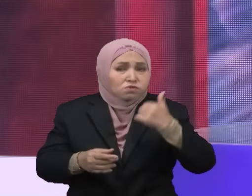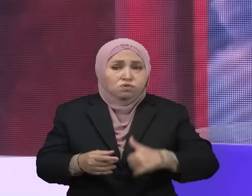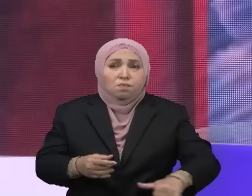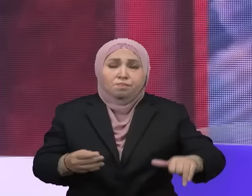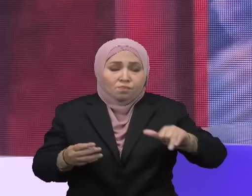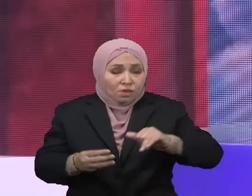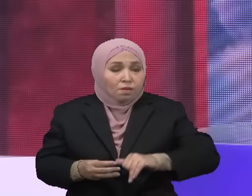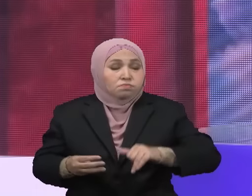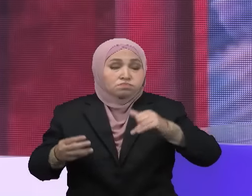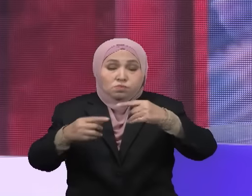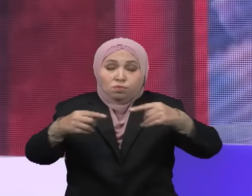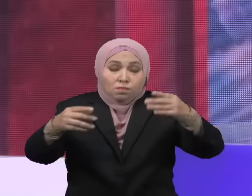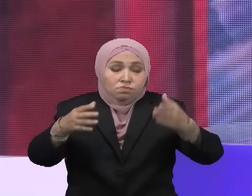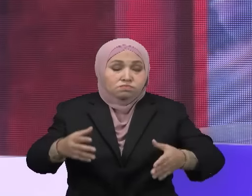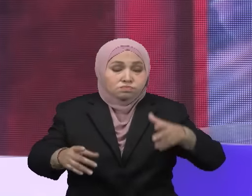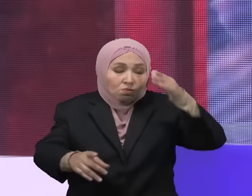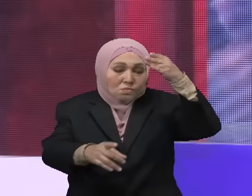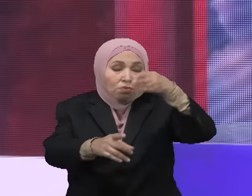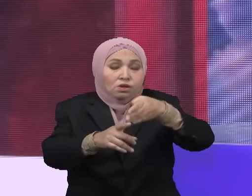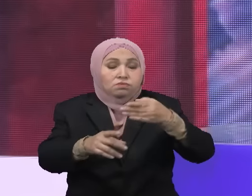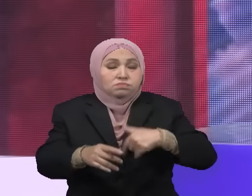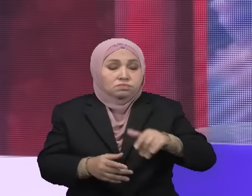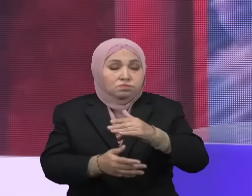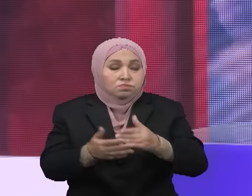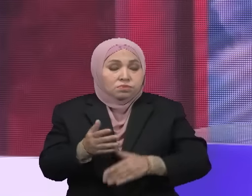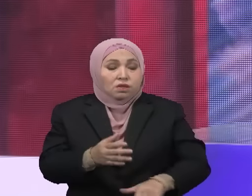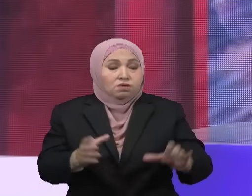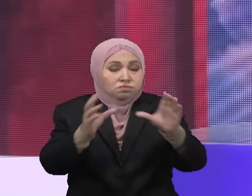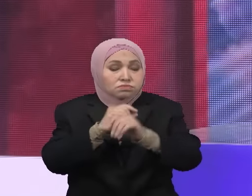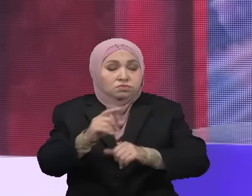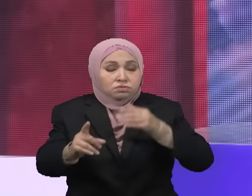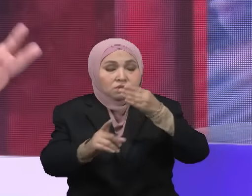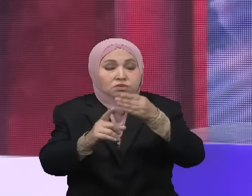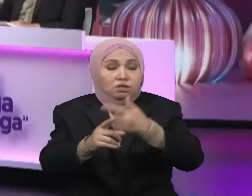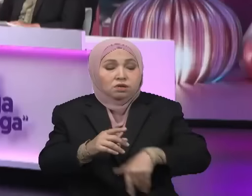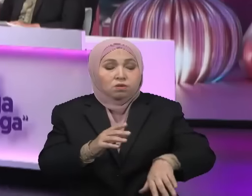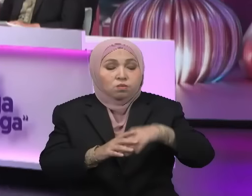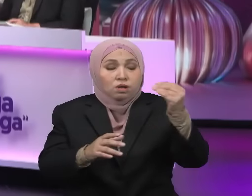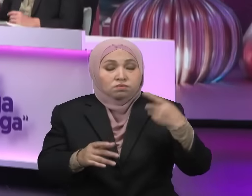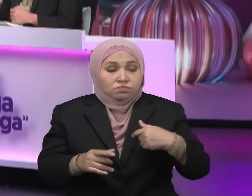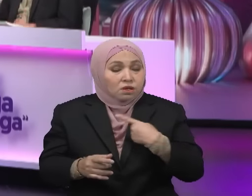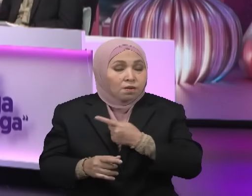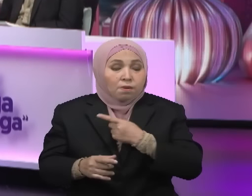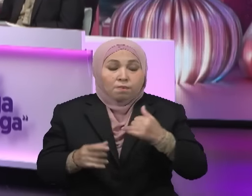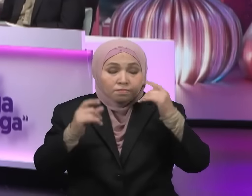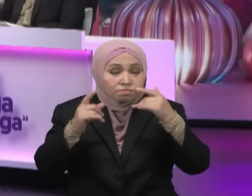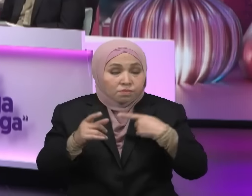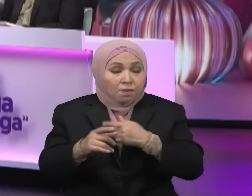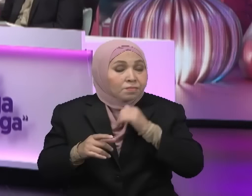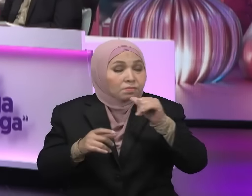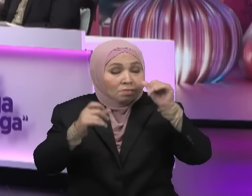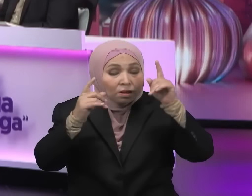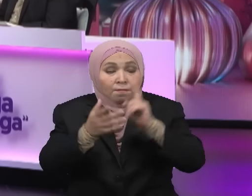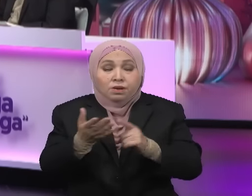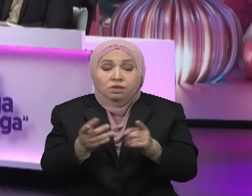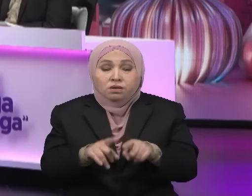ingin menyerang ataupun ada sesuatu cabaran ekonomi diserang daripada luar. Bila kita sedar kita ada musuh. Tetapi bila kita tak sedar, apa